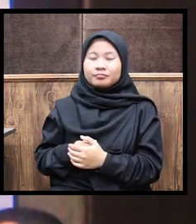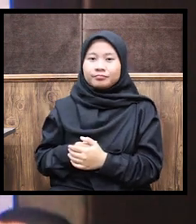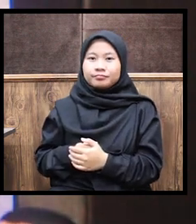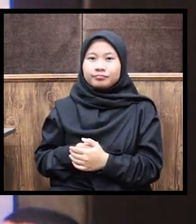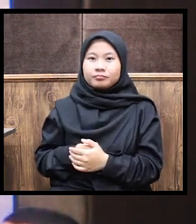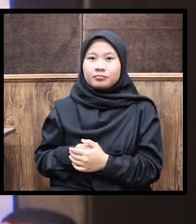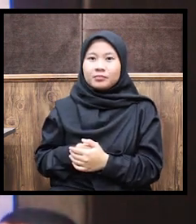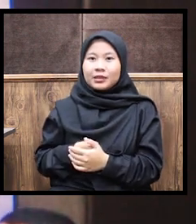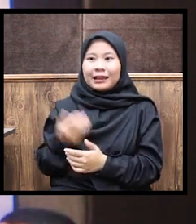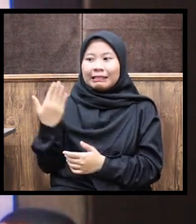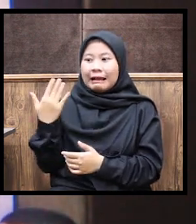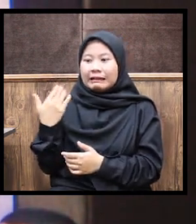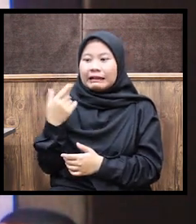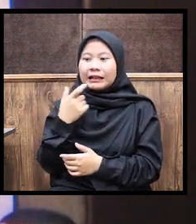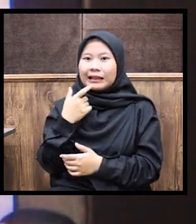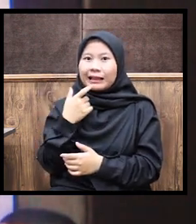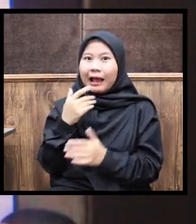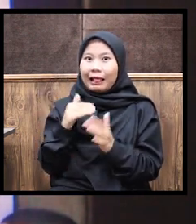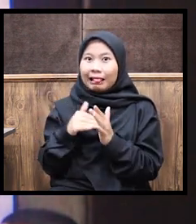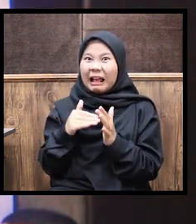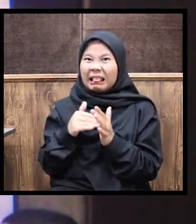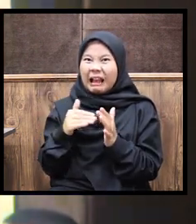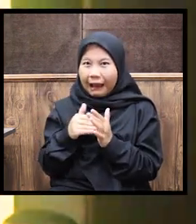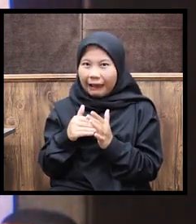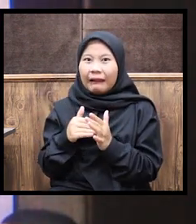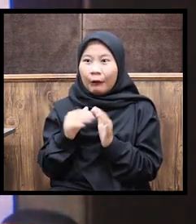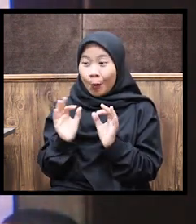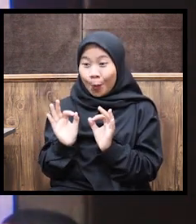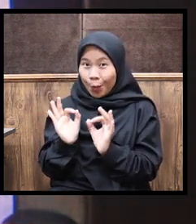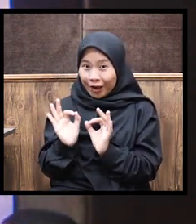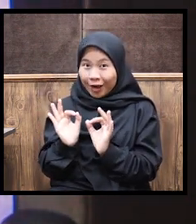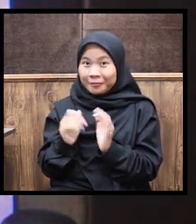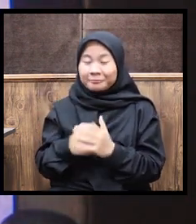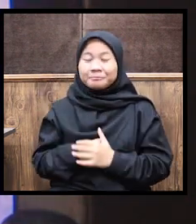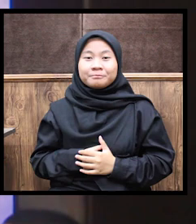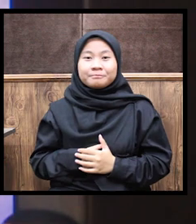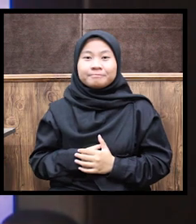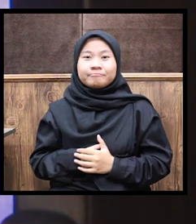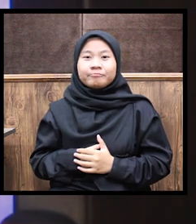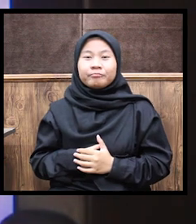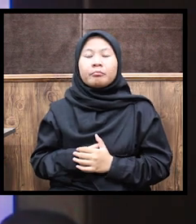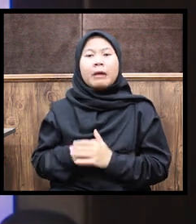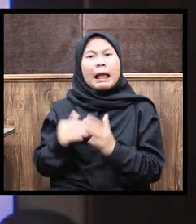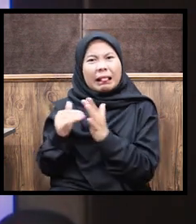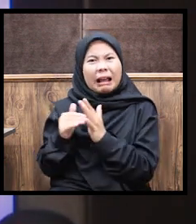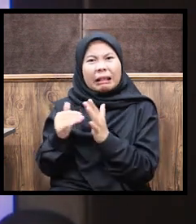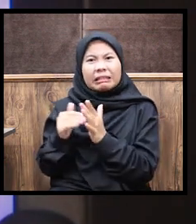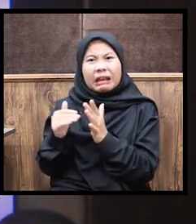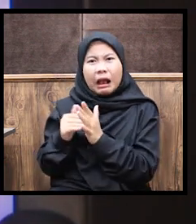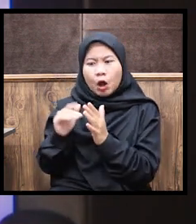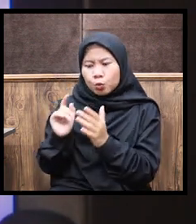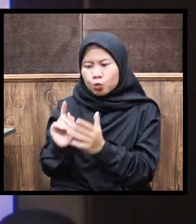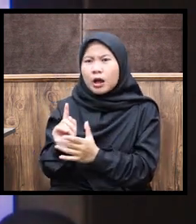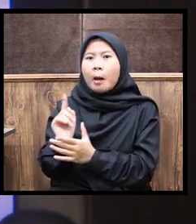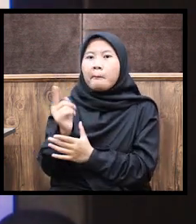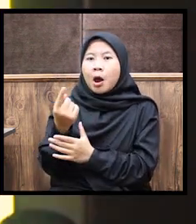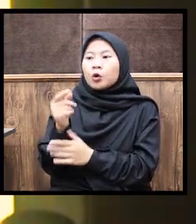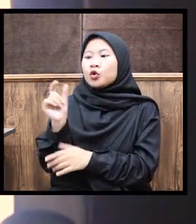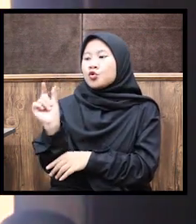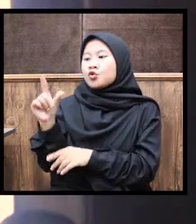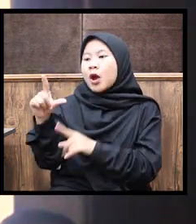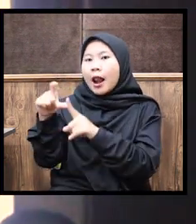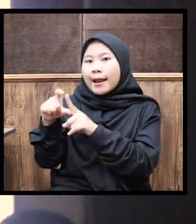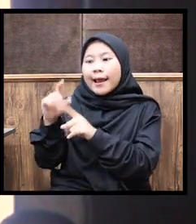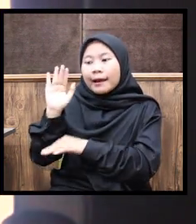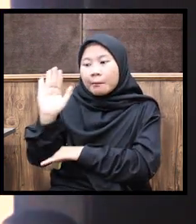tantangan ini Pak kita akan bicara tantangan tantangan utamanya he untuk itu